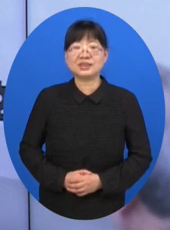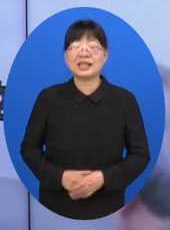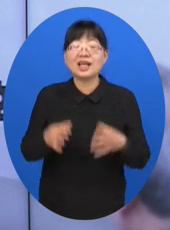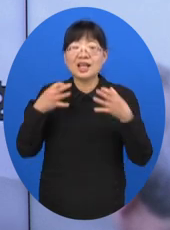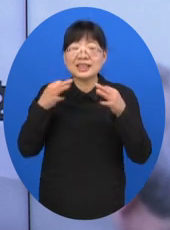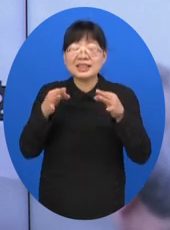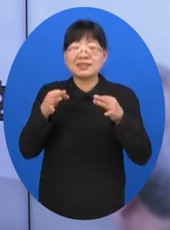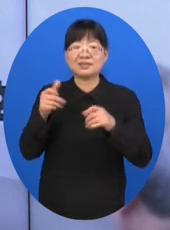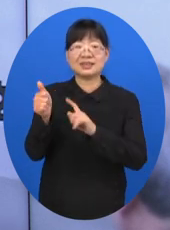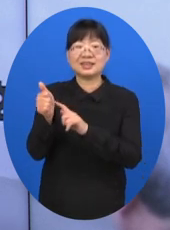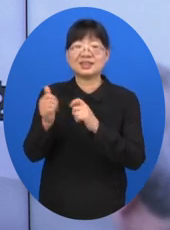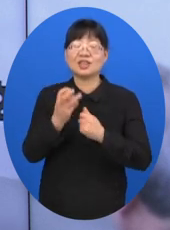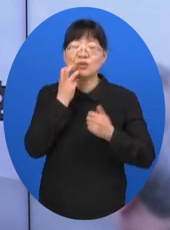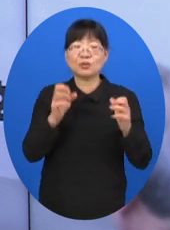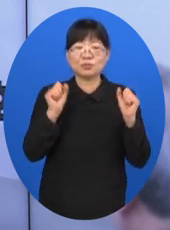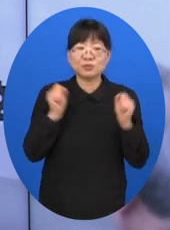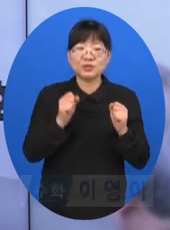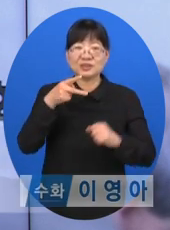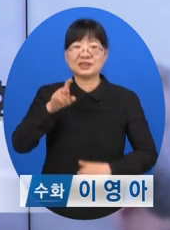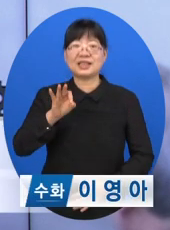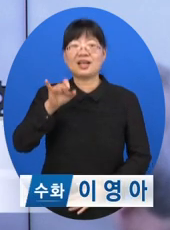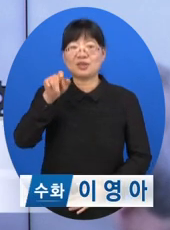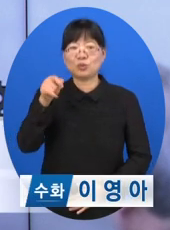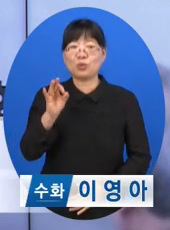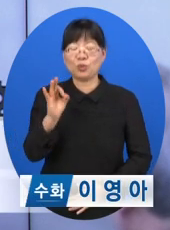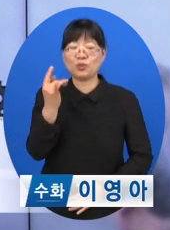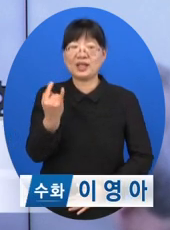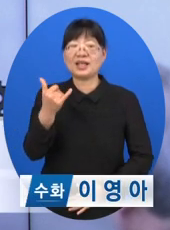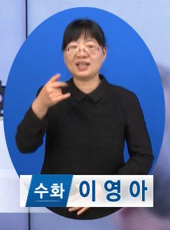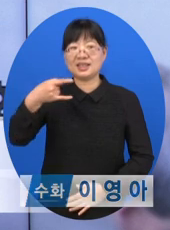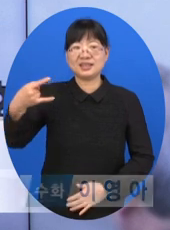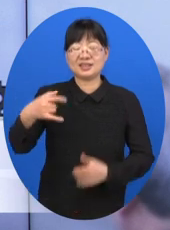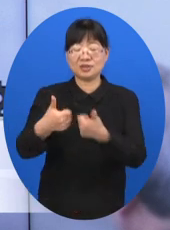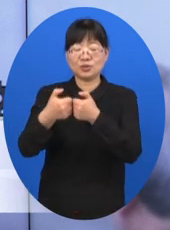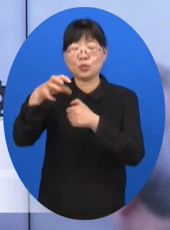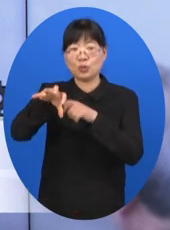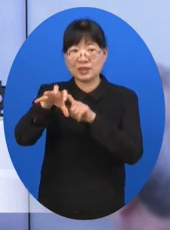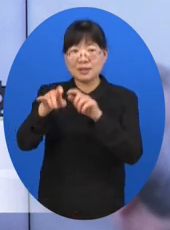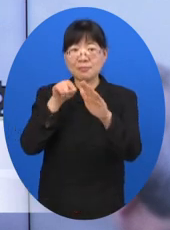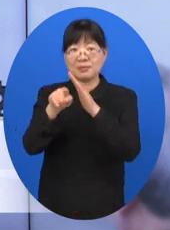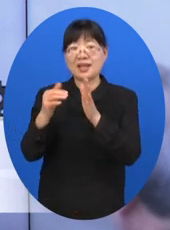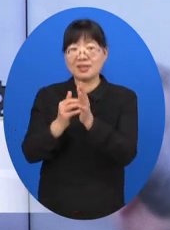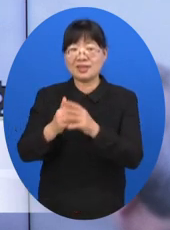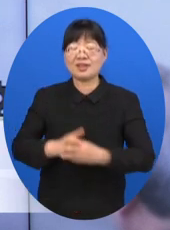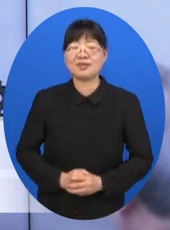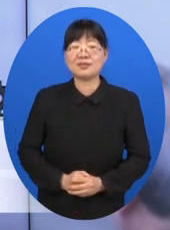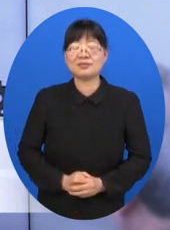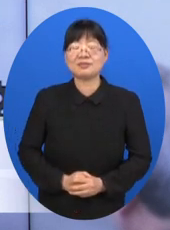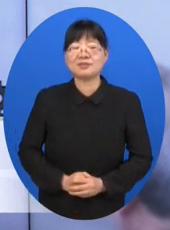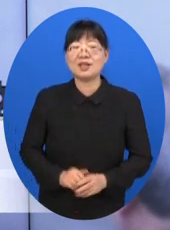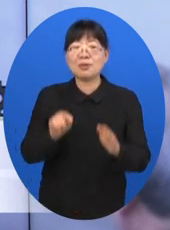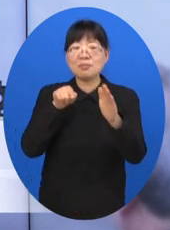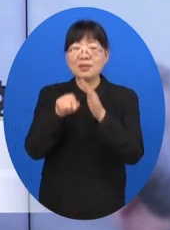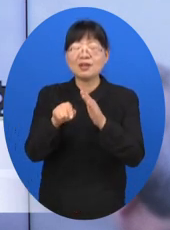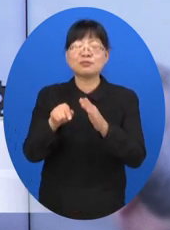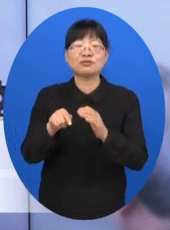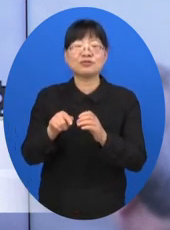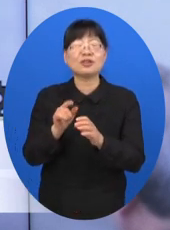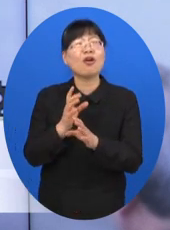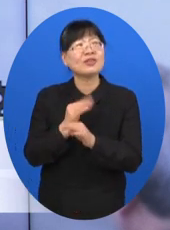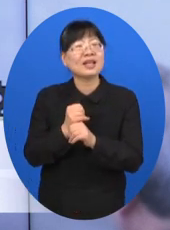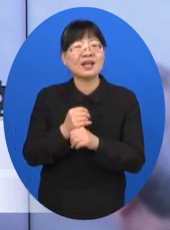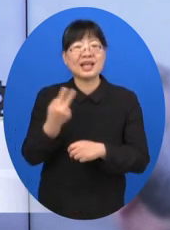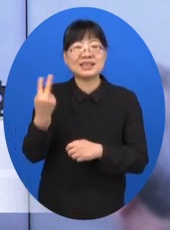김동연 경기도지사가 경기 북부 상공회의소를 찾았습니다. 경기도지사가 북부 상공회의소를 방문한 건 2018년